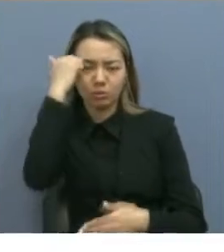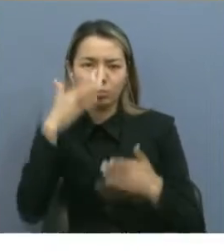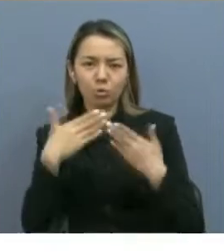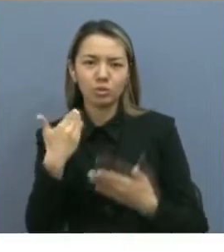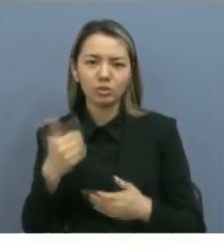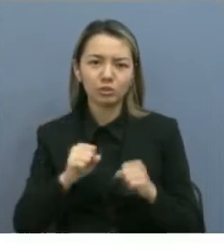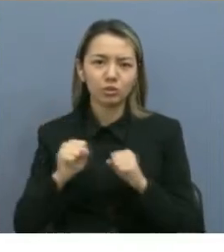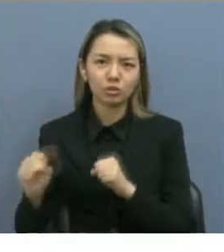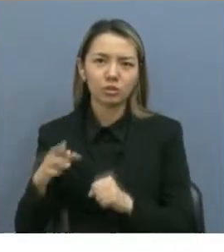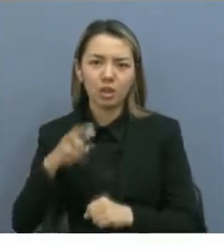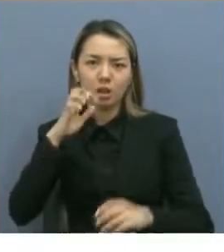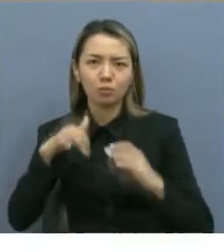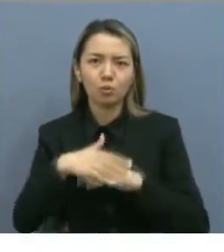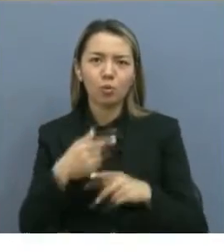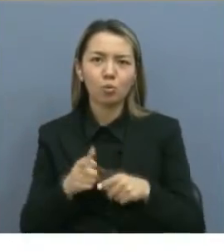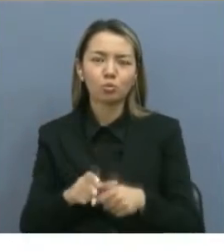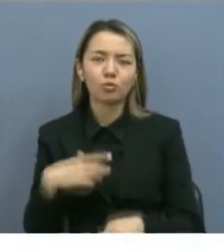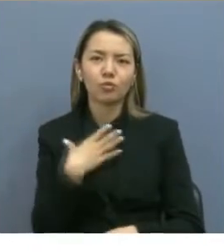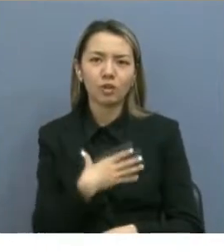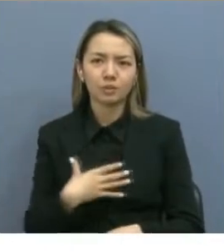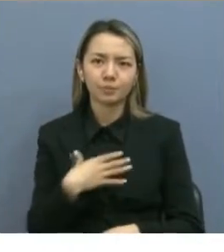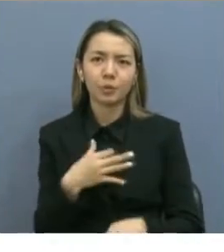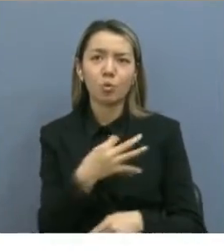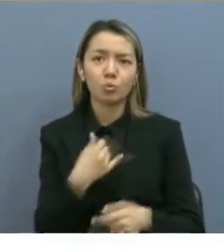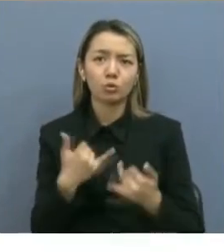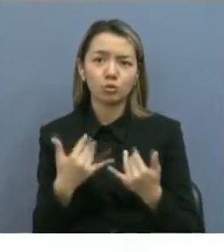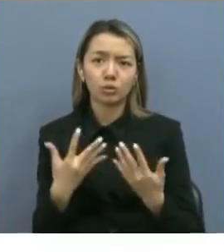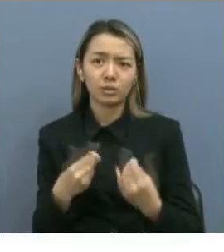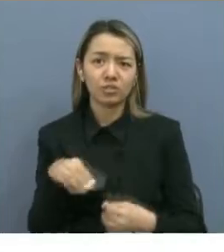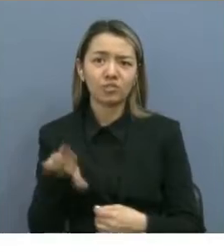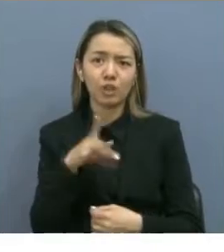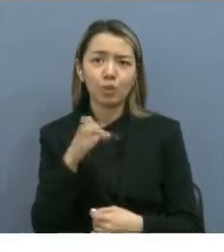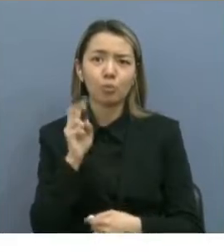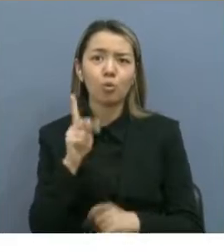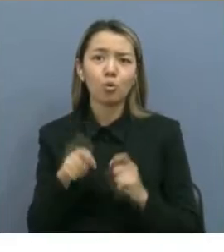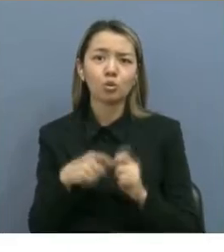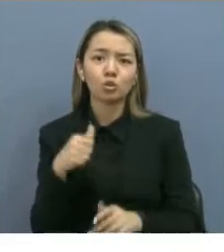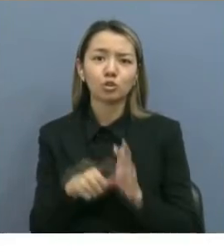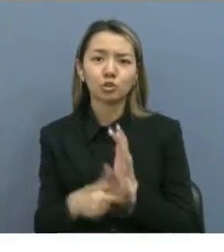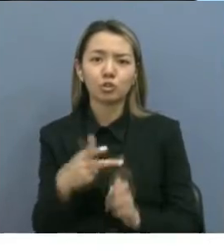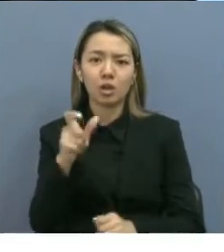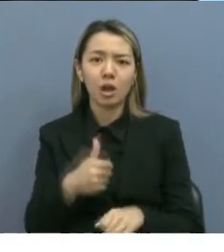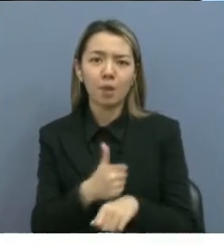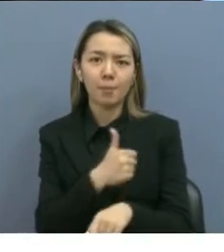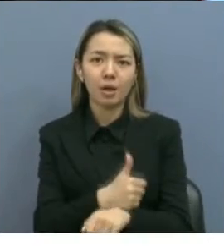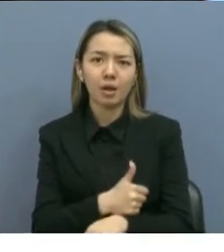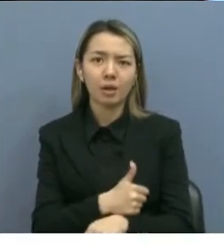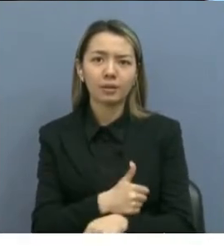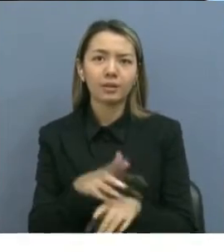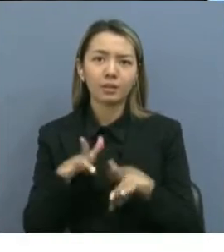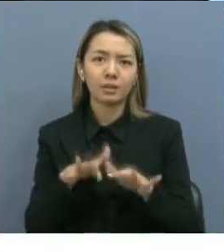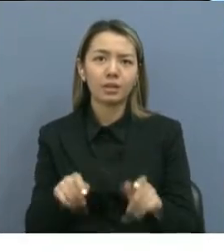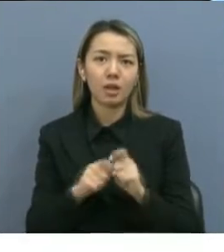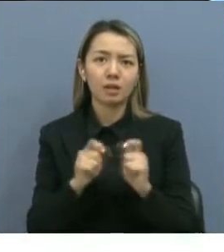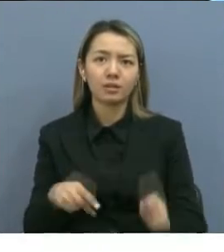бұл қамқорлығы ел үшін қымбат. Облыста бүгінге дейін төтенше жағдай режимін бұзуға қатысты 63 әкімшілік құқық бұзушылық іс